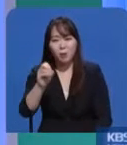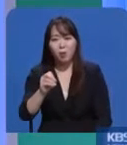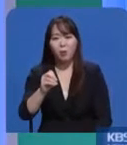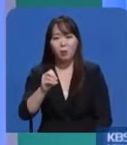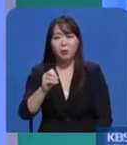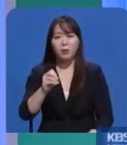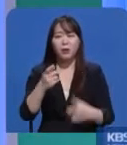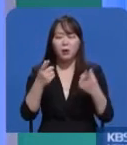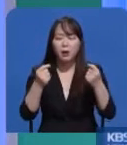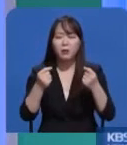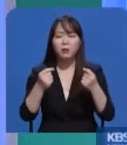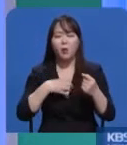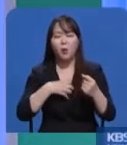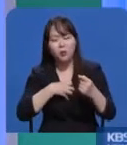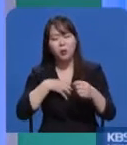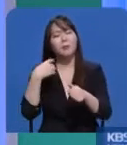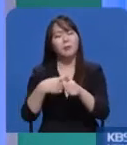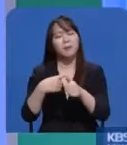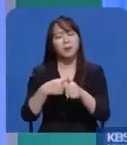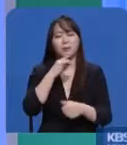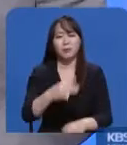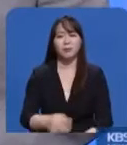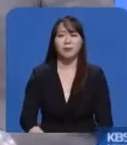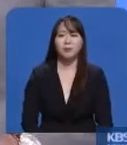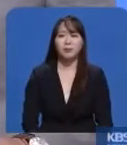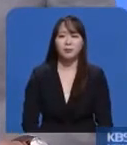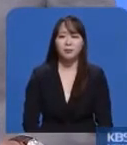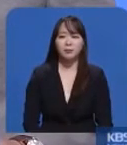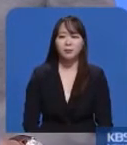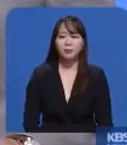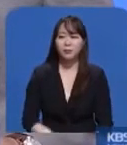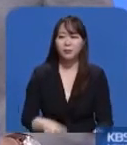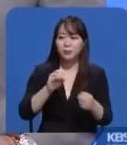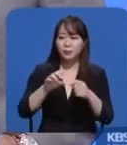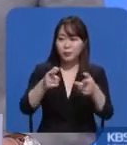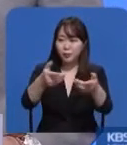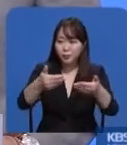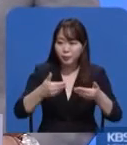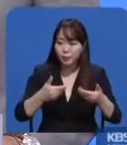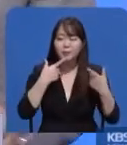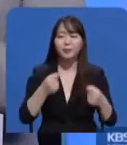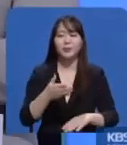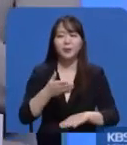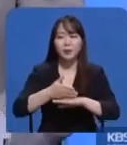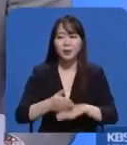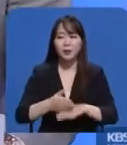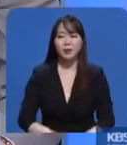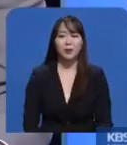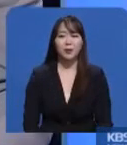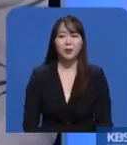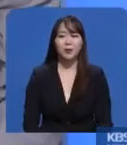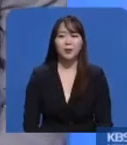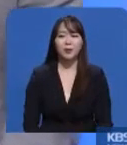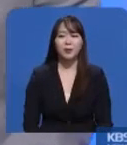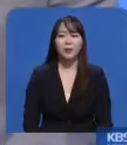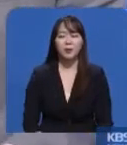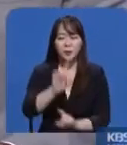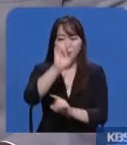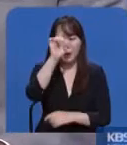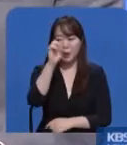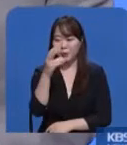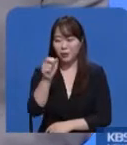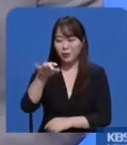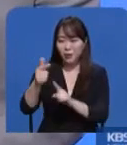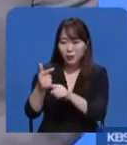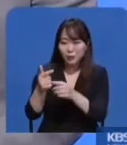이런 걱정과 비판을 하는 것 아니겠습니까? 네, 답할 기회를 주시는 겁니까? 네, 감사드리고요. 네, 우리 박용진